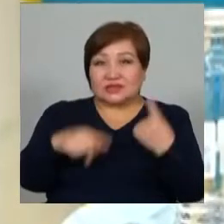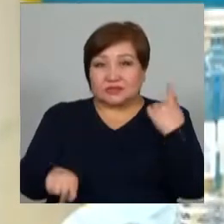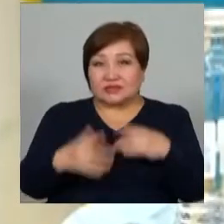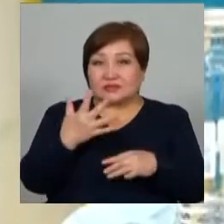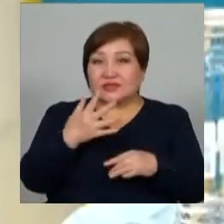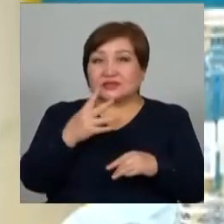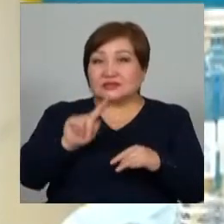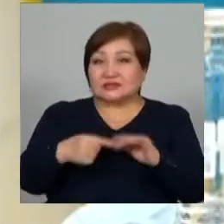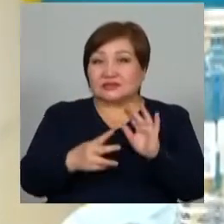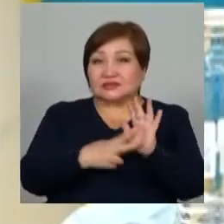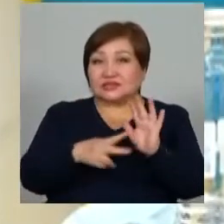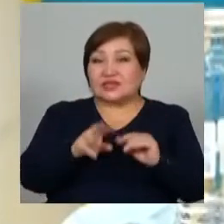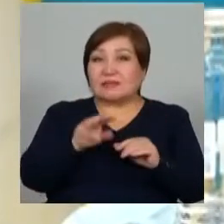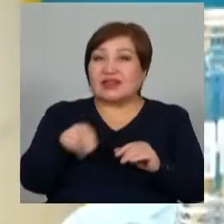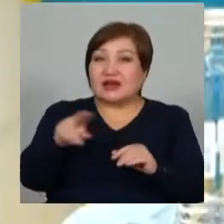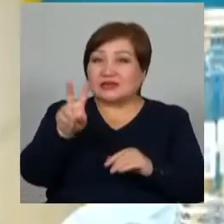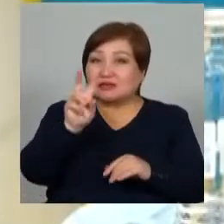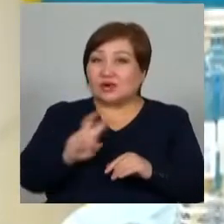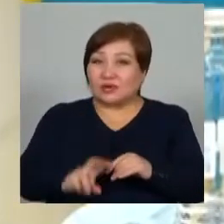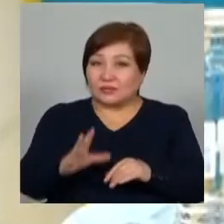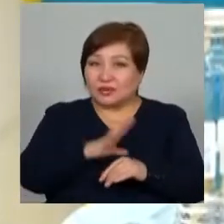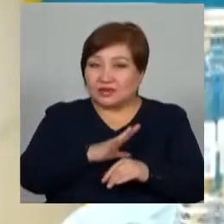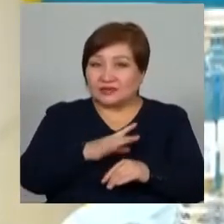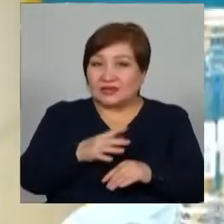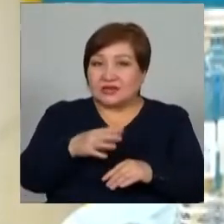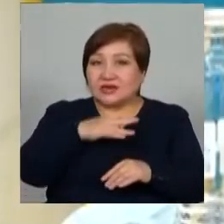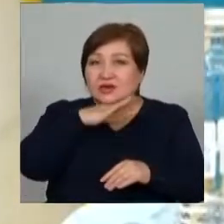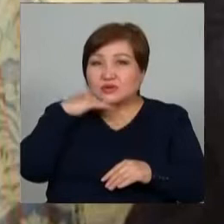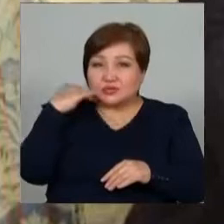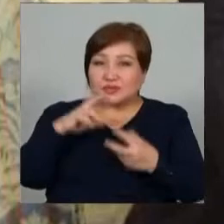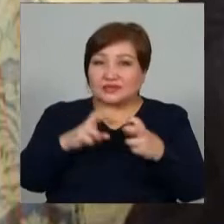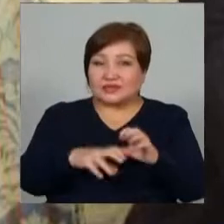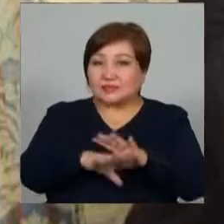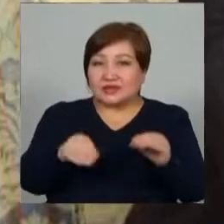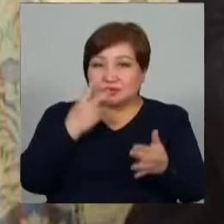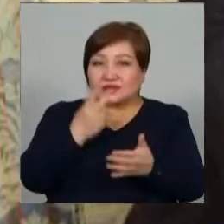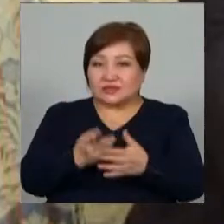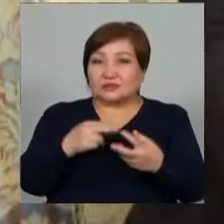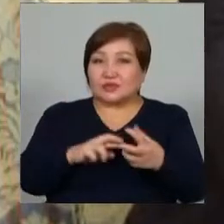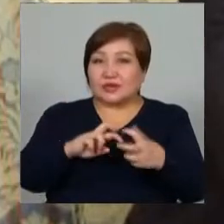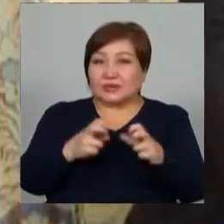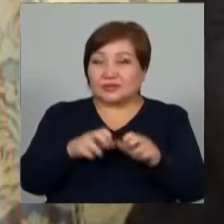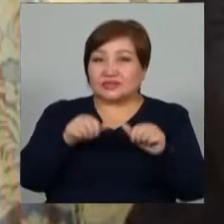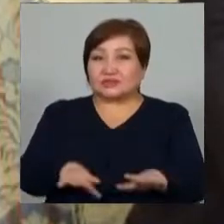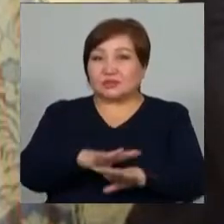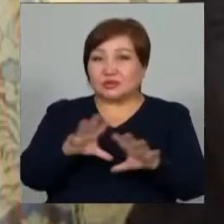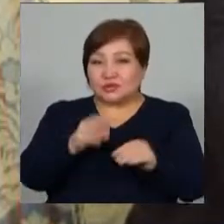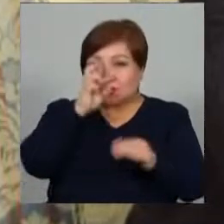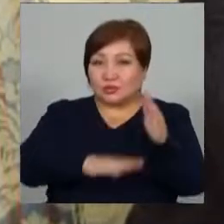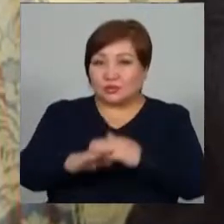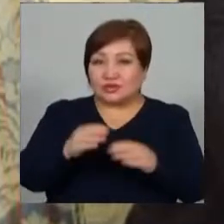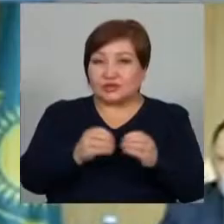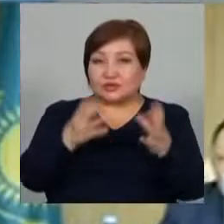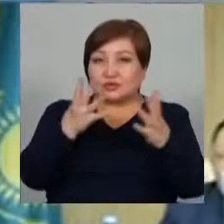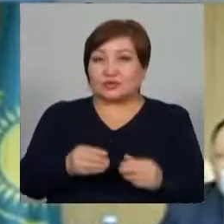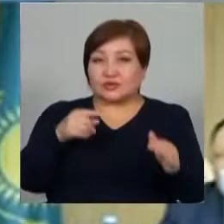мәселе құрылыс саласында нағыз бәсекенің болмауы. Елімізде бірнеше құрылыс компаниясы ғана үстемдікке ие болып